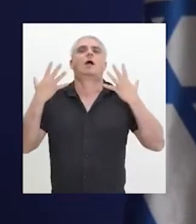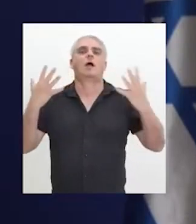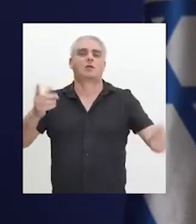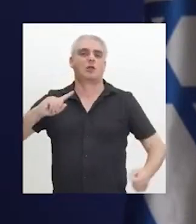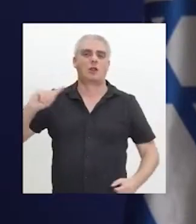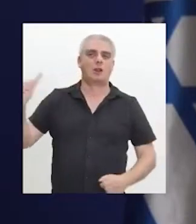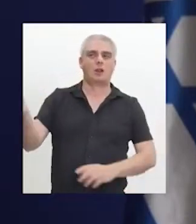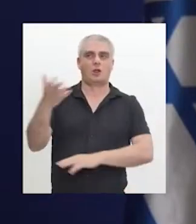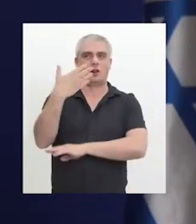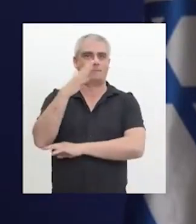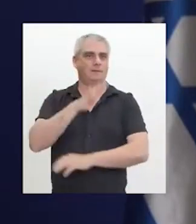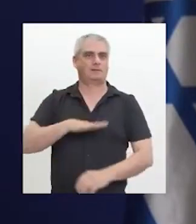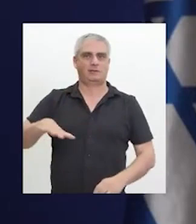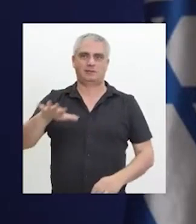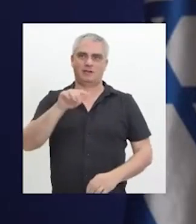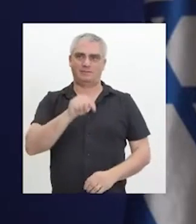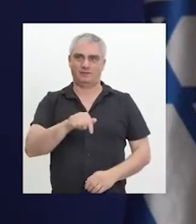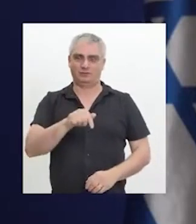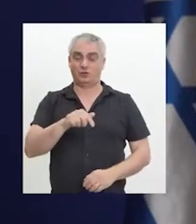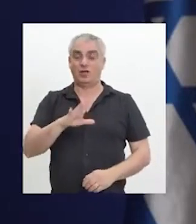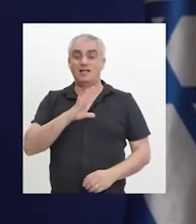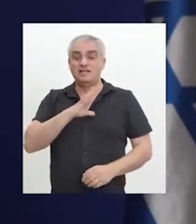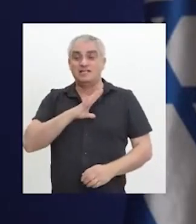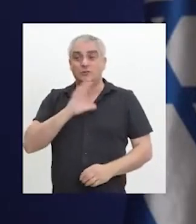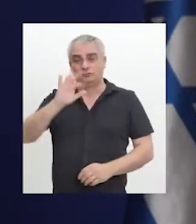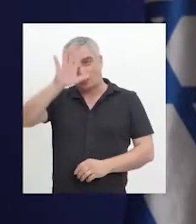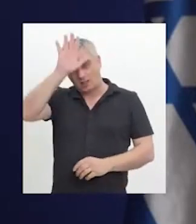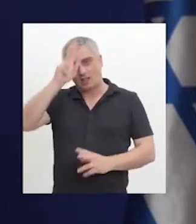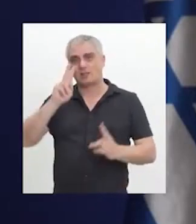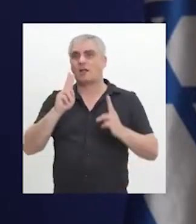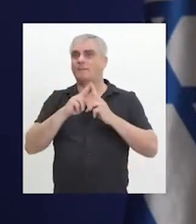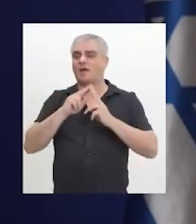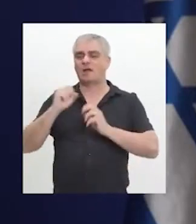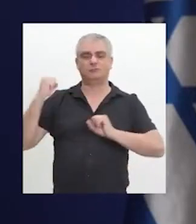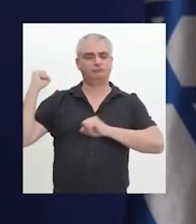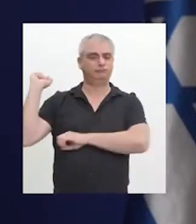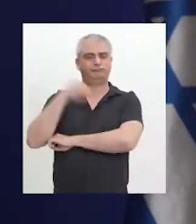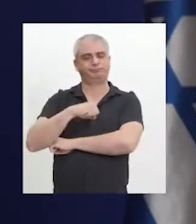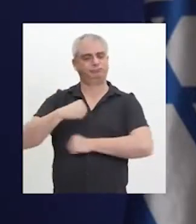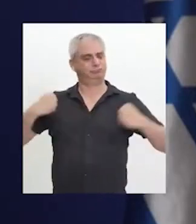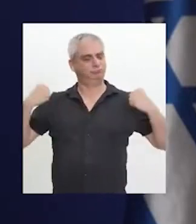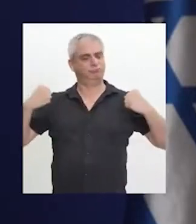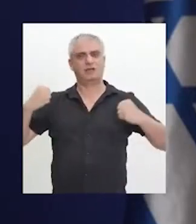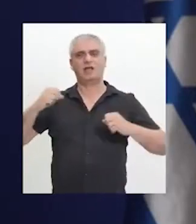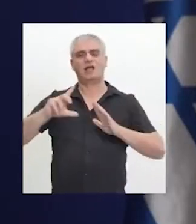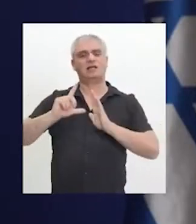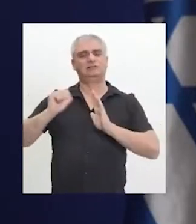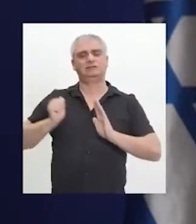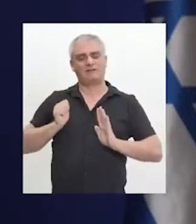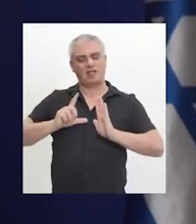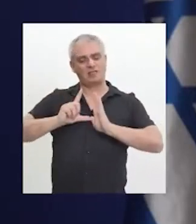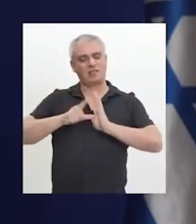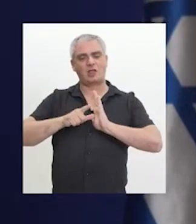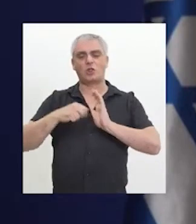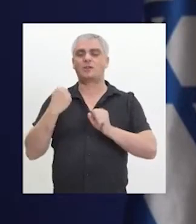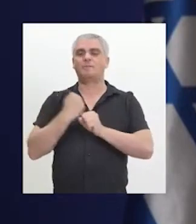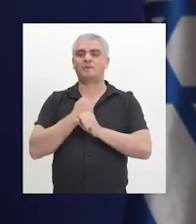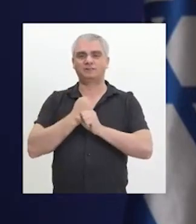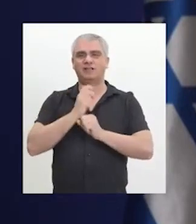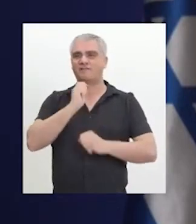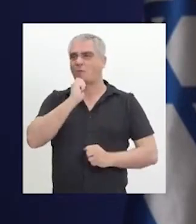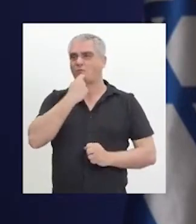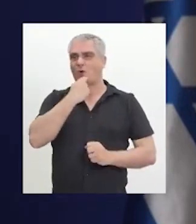לכל מדינה באזור האיום האיראני פגש עליונות צבאית טכנולוגית מבצעית